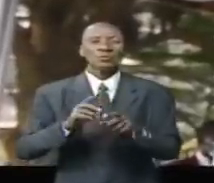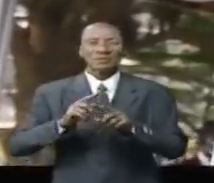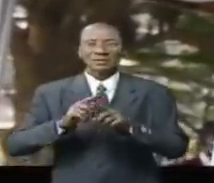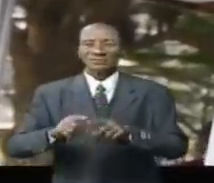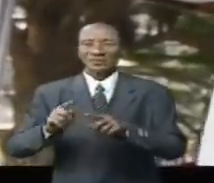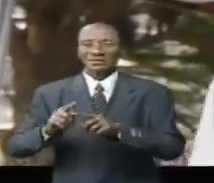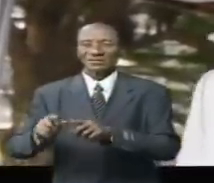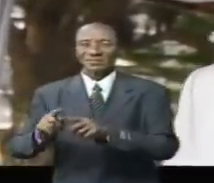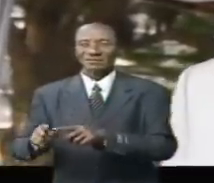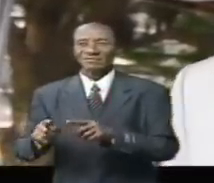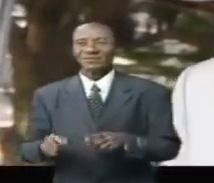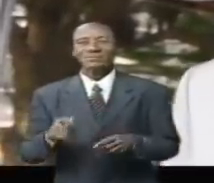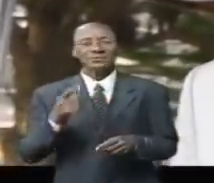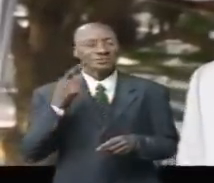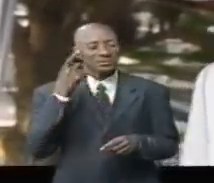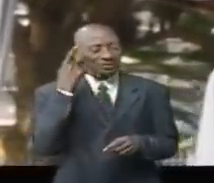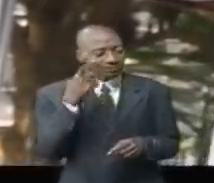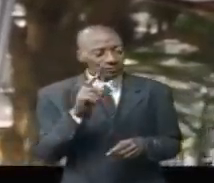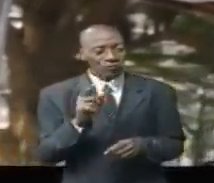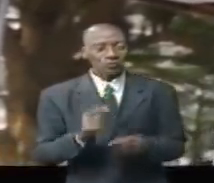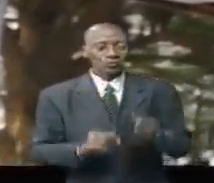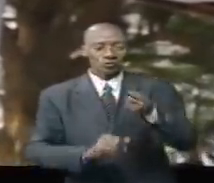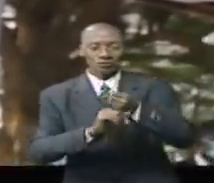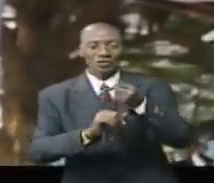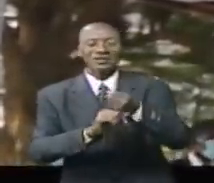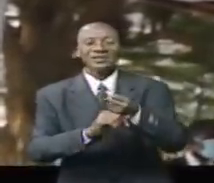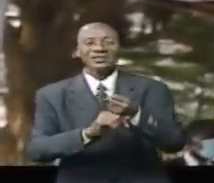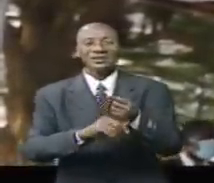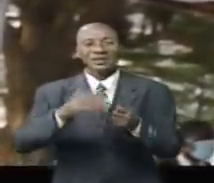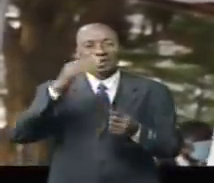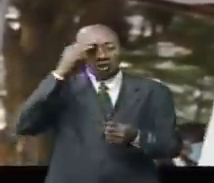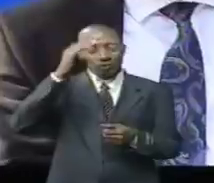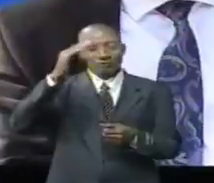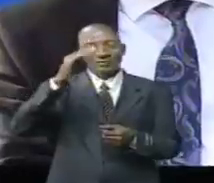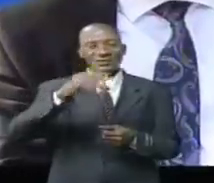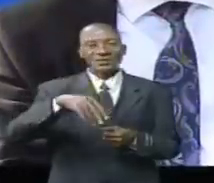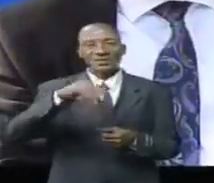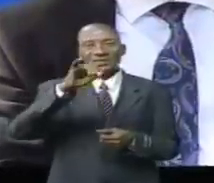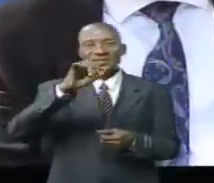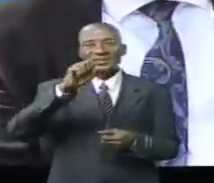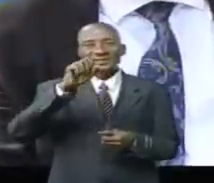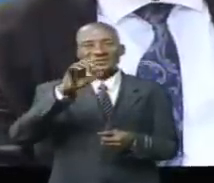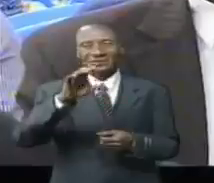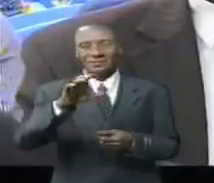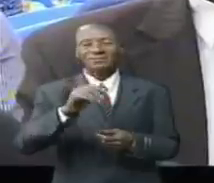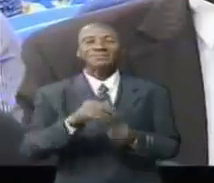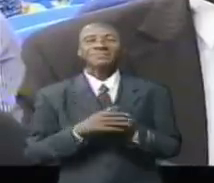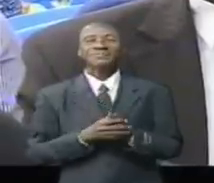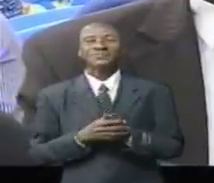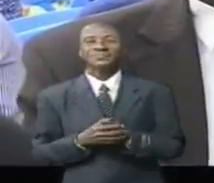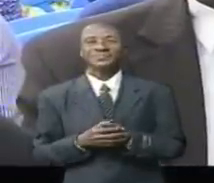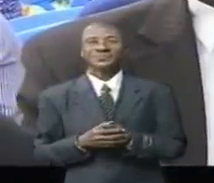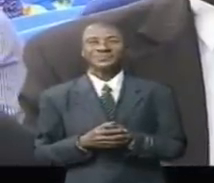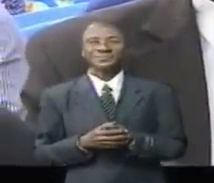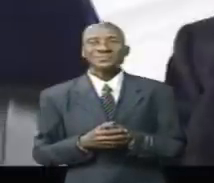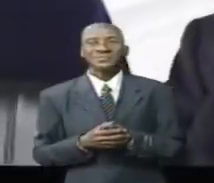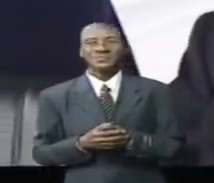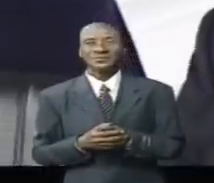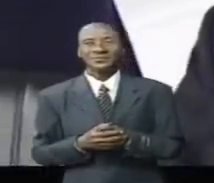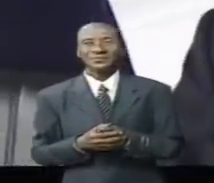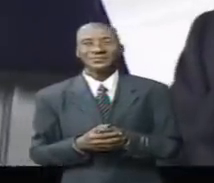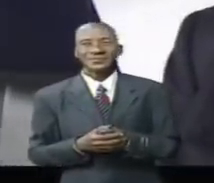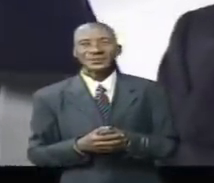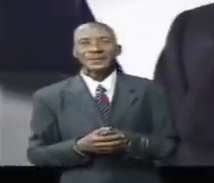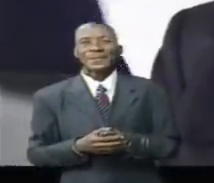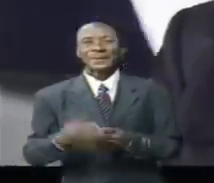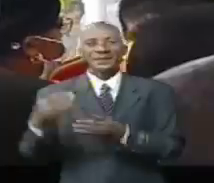faut rationaliser cet anonymat, les rendre efficaces pour combattre les antivaleurs. Le comité de gestion, le professeur, les corps académiques